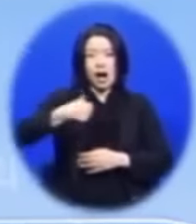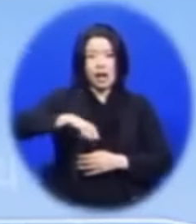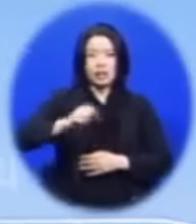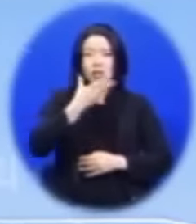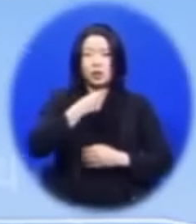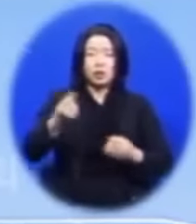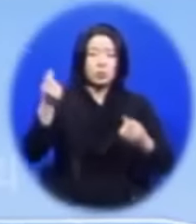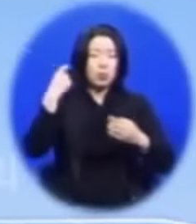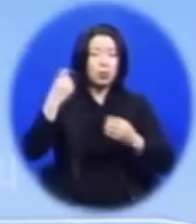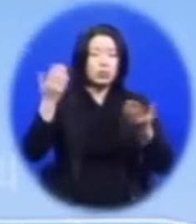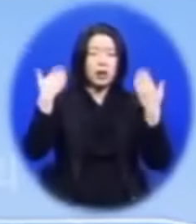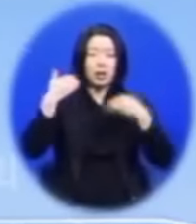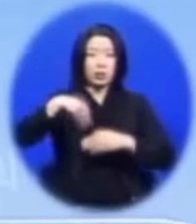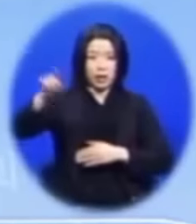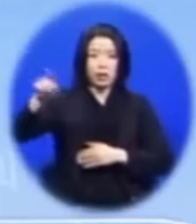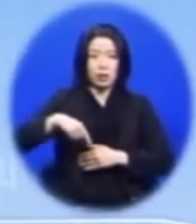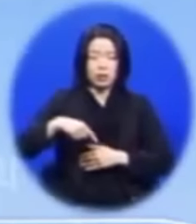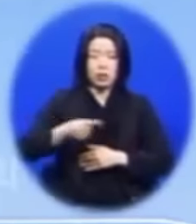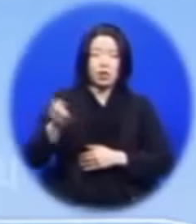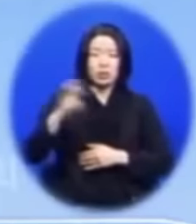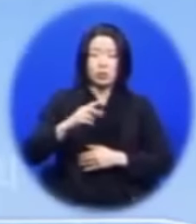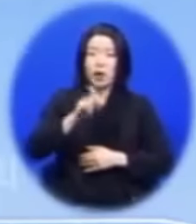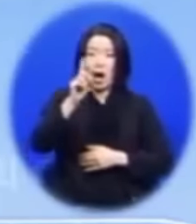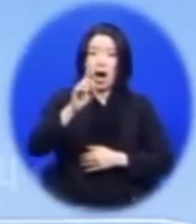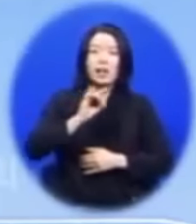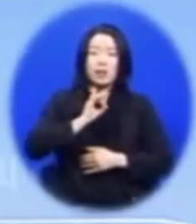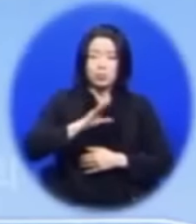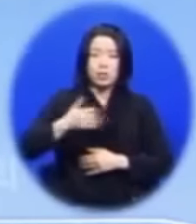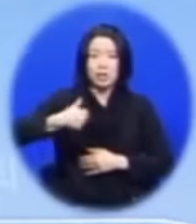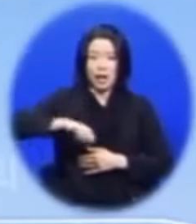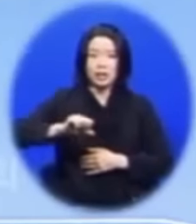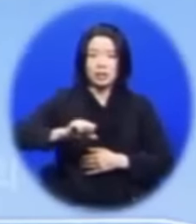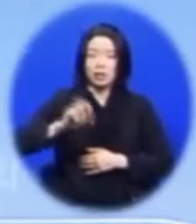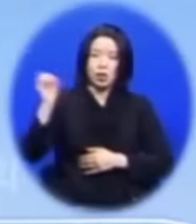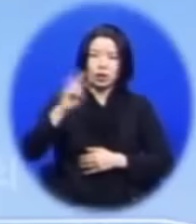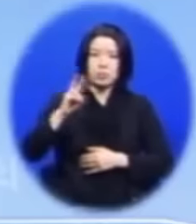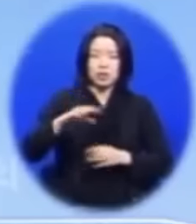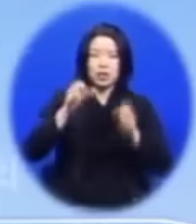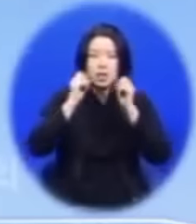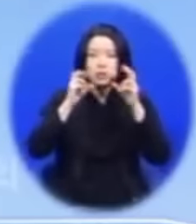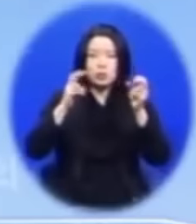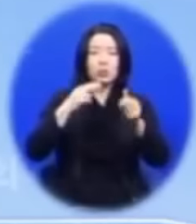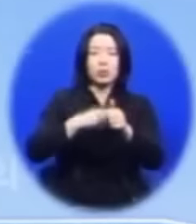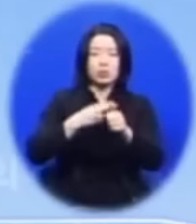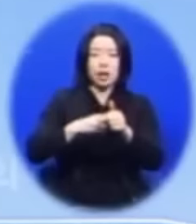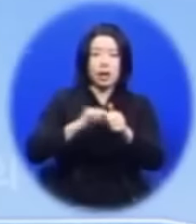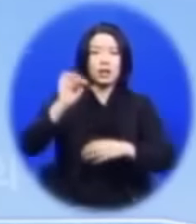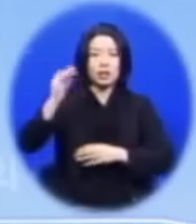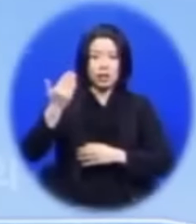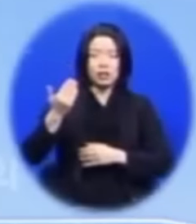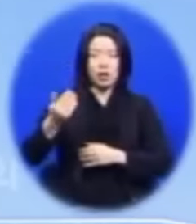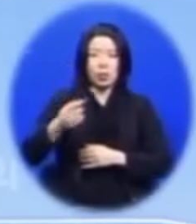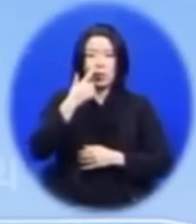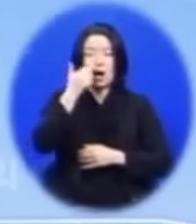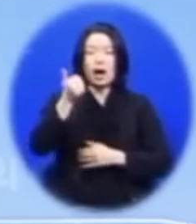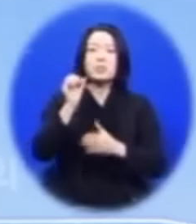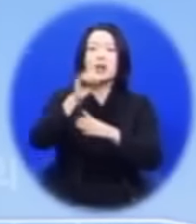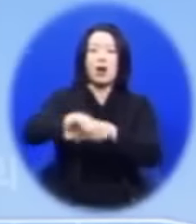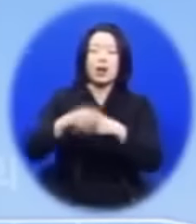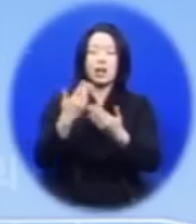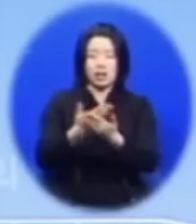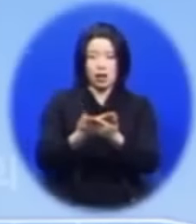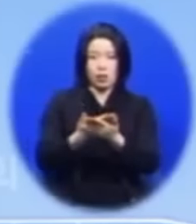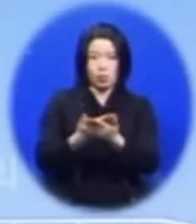다녀왔습니다 그리고는 하나밖에 없는 아들이 갑자기 선교사 되겠다고 아버지 허락해 달라는